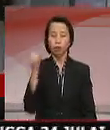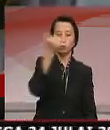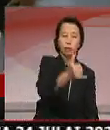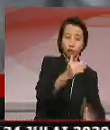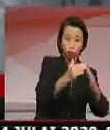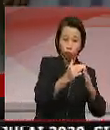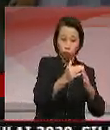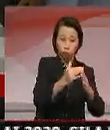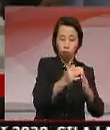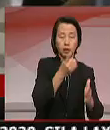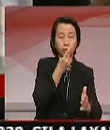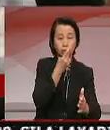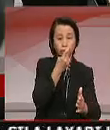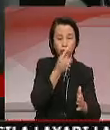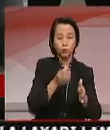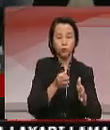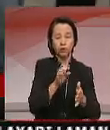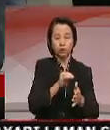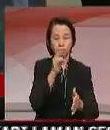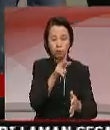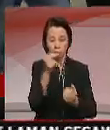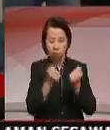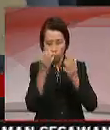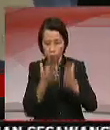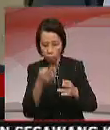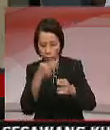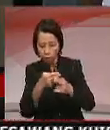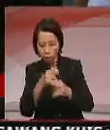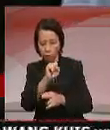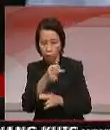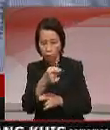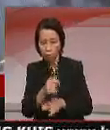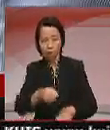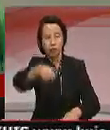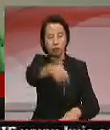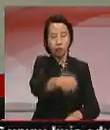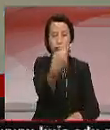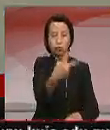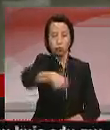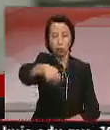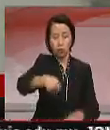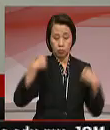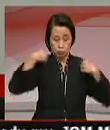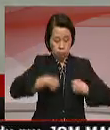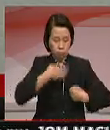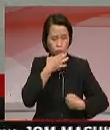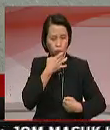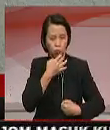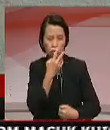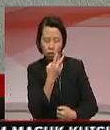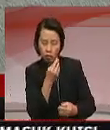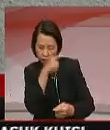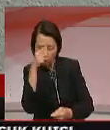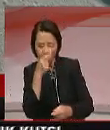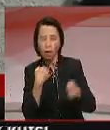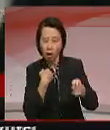mah di Jalan Mangga Duta dan melihat pemandu Saidi bernama Syamsul meletakkan dua baik Kalau hitam mengandung